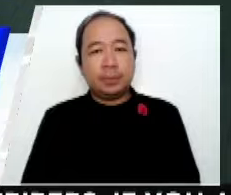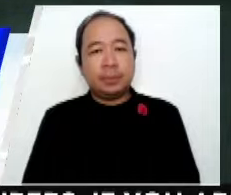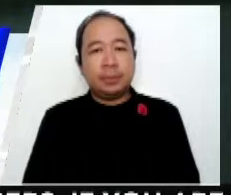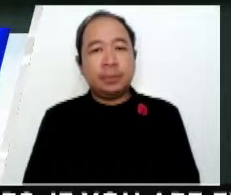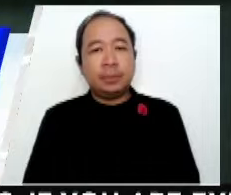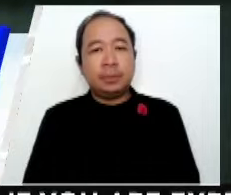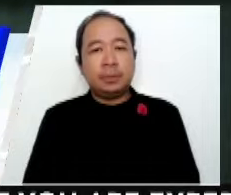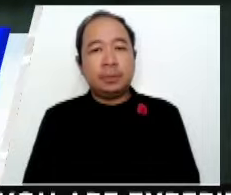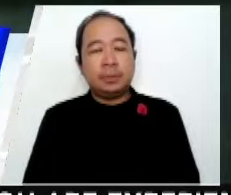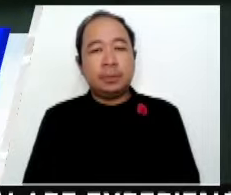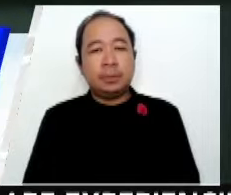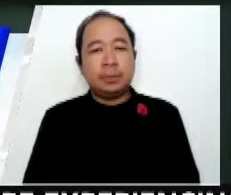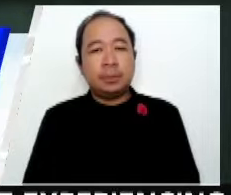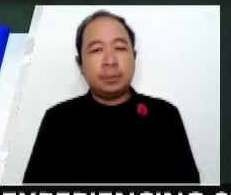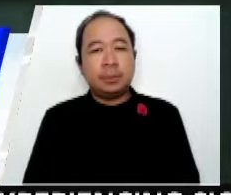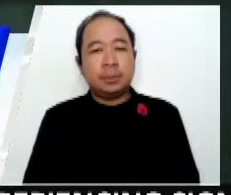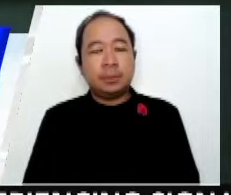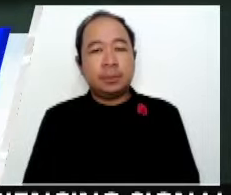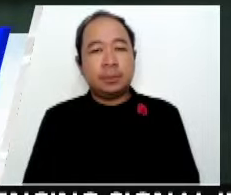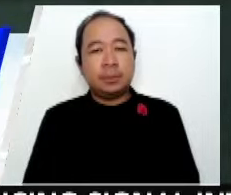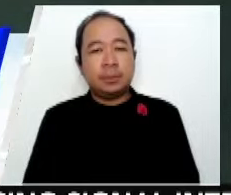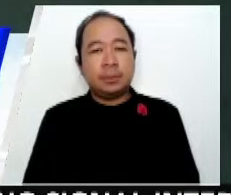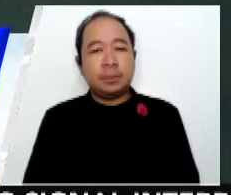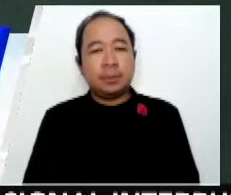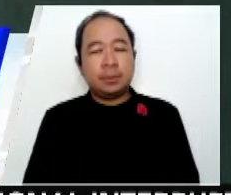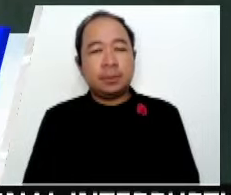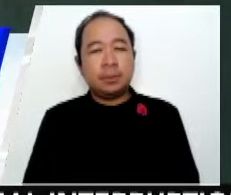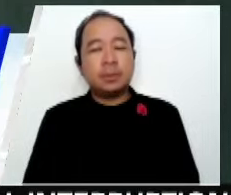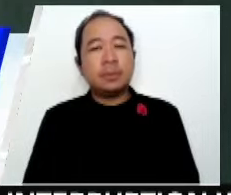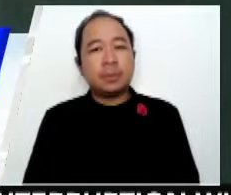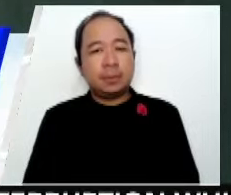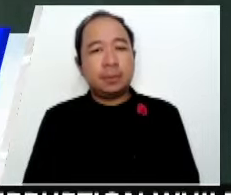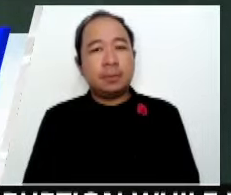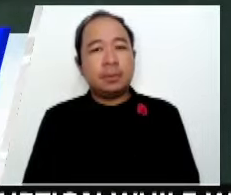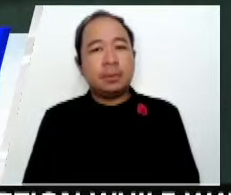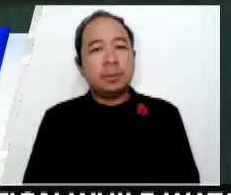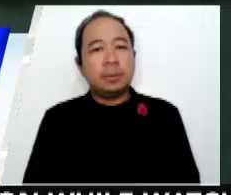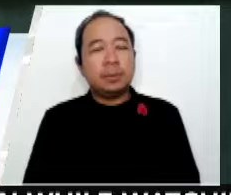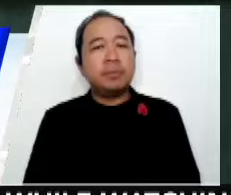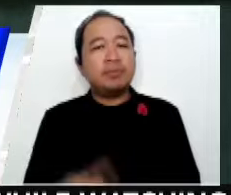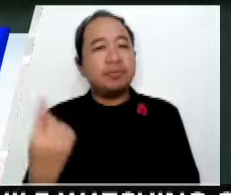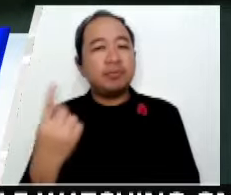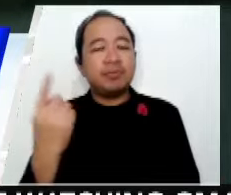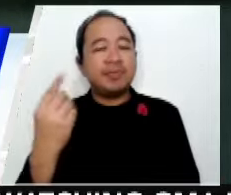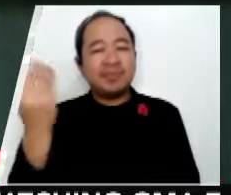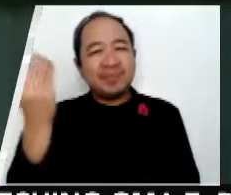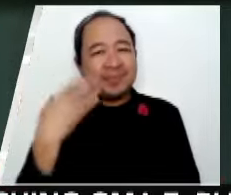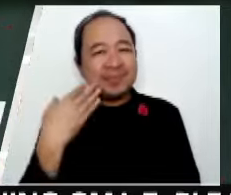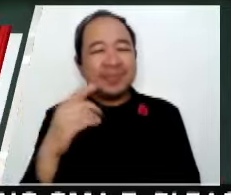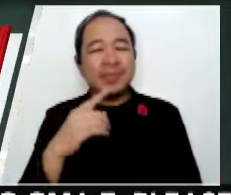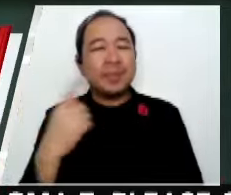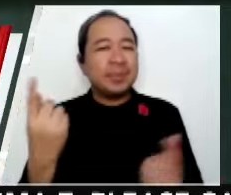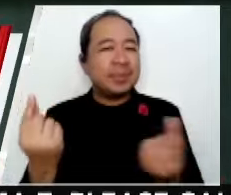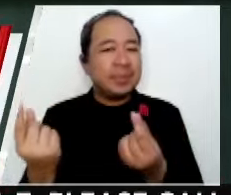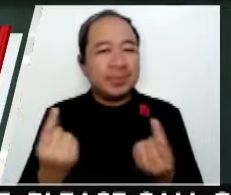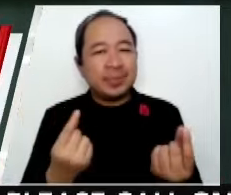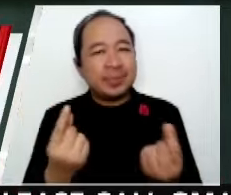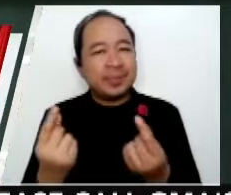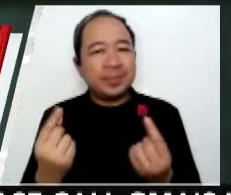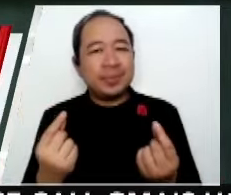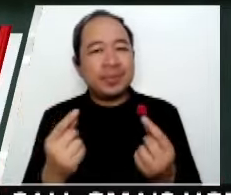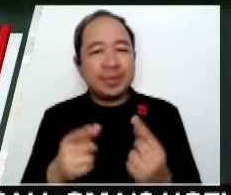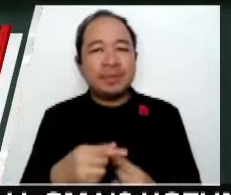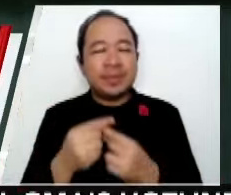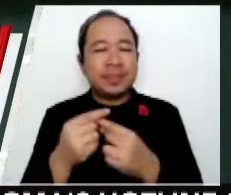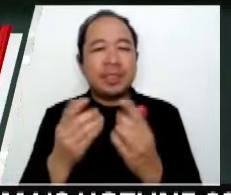Palagi sir, nagdadamay sa akin sir kung ano mga kailangan kong gawin. Lalo na sa ano kasi, servisyo ko sir, nagpapaalala